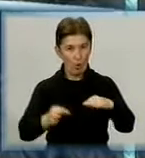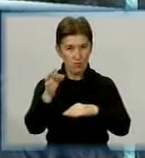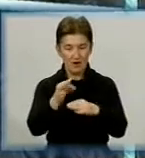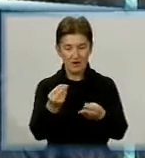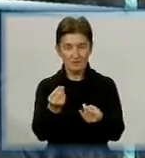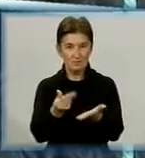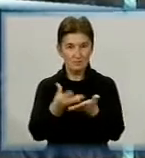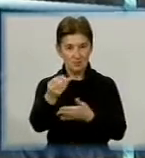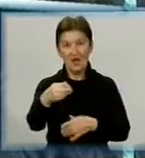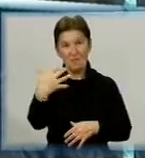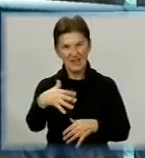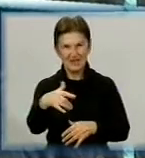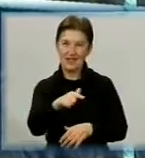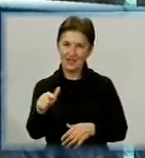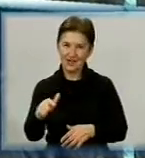господарю в 50